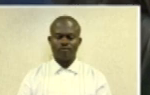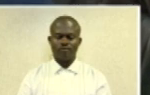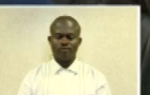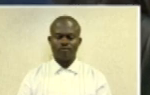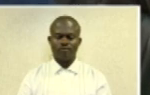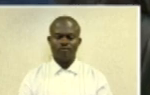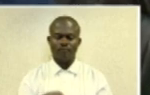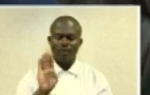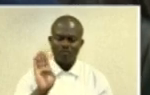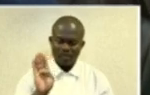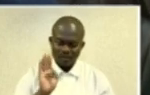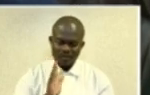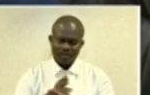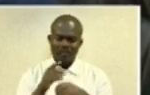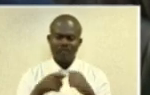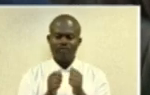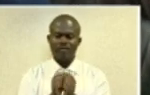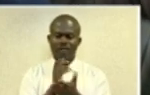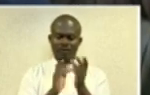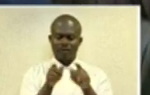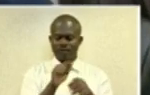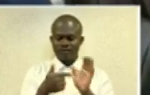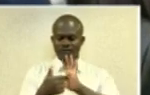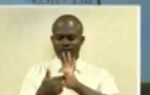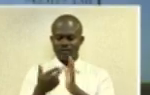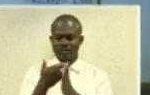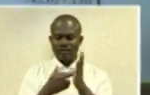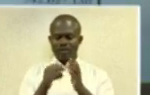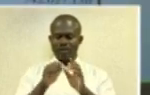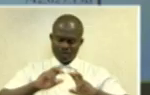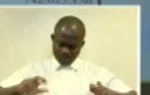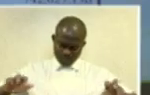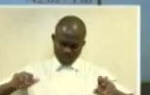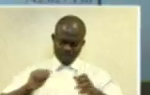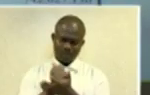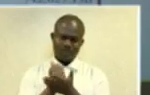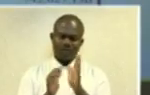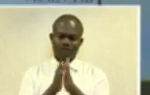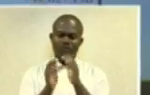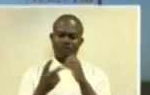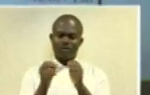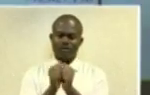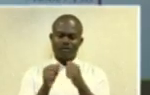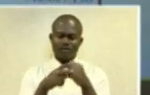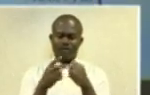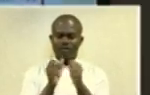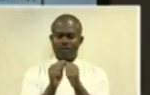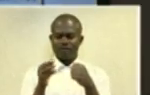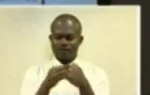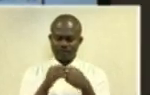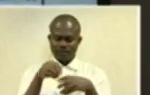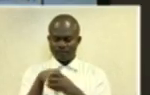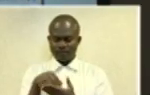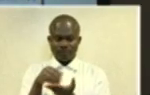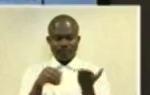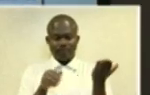miliyari zirenga esheshatu. Amwe mu makosa yagaragajwe na raporo y'umugenzuzi mukuru w'imari ya leta ya 2017 2018 harimo